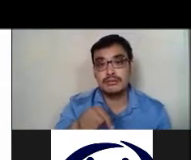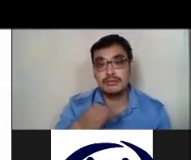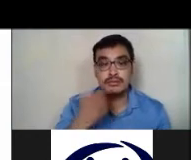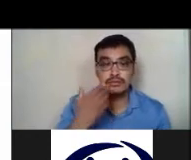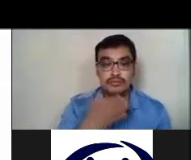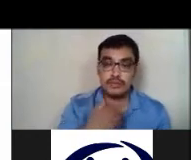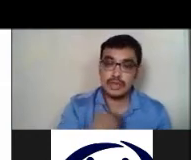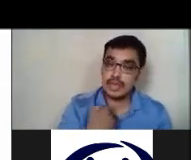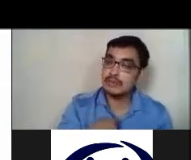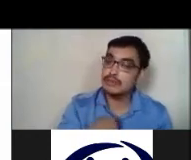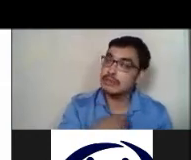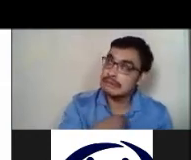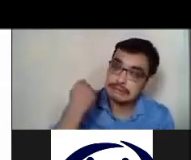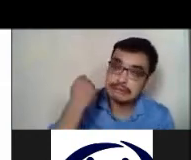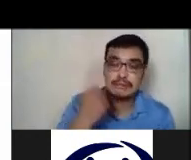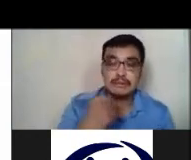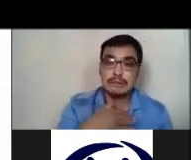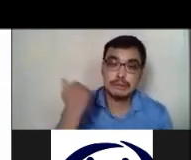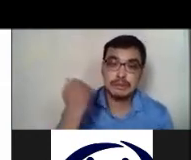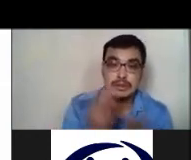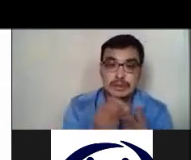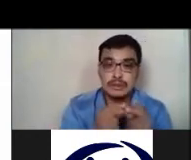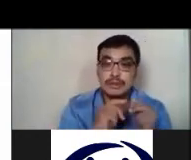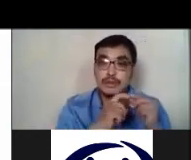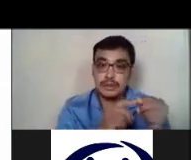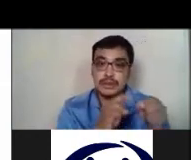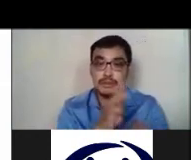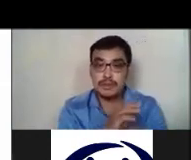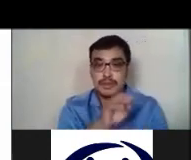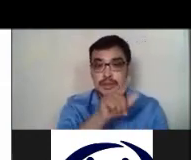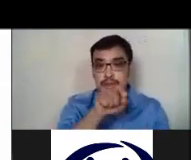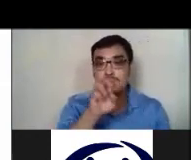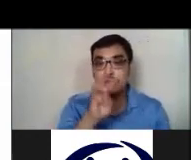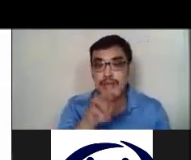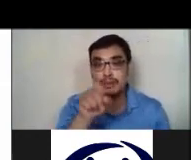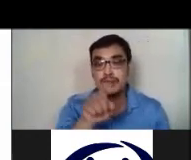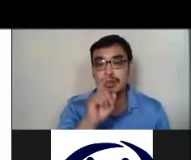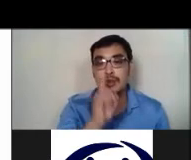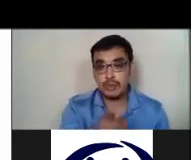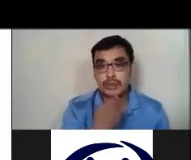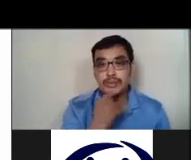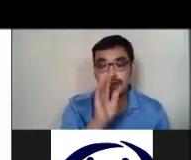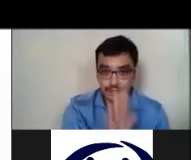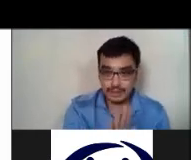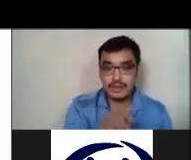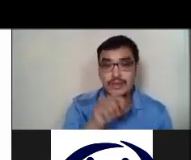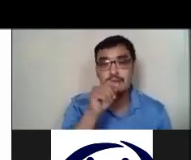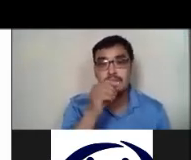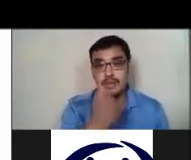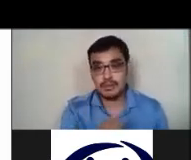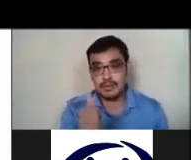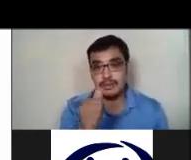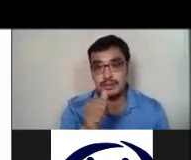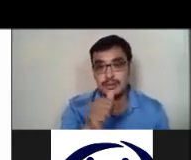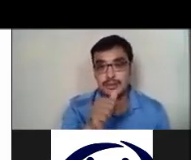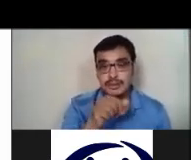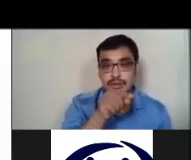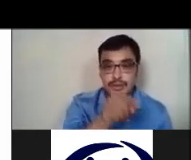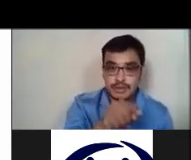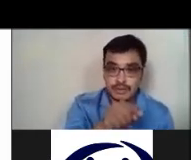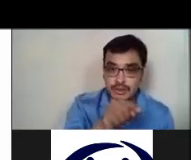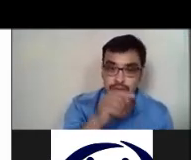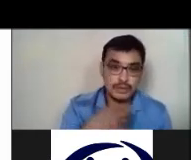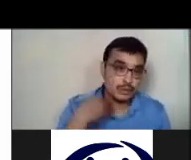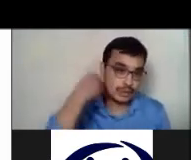मारिहालौँ आफूलाई भन्ने लागेको छ भनेर सोधेको क्वेसनमा 7.3%ले यस भन्नुभएको छ. तपाईँले अघि के अरे त्यो पिएचक्यू 9